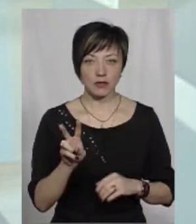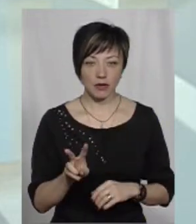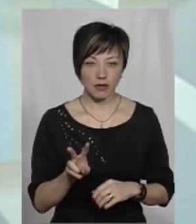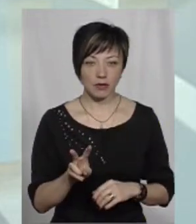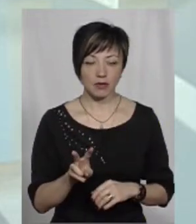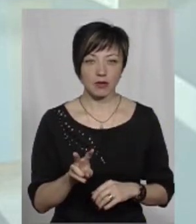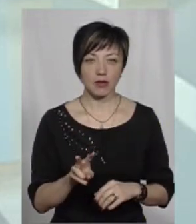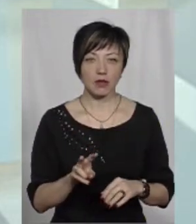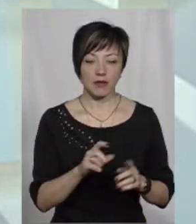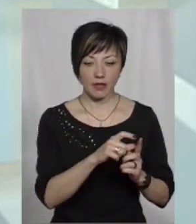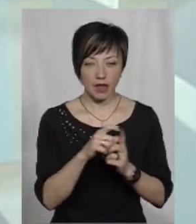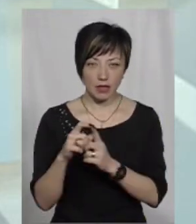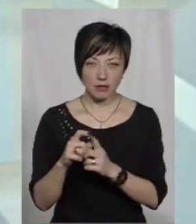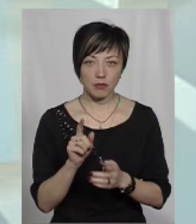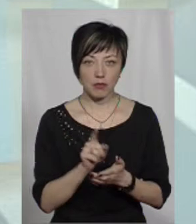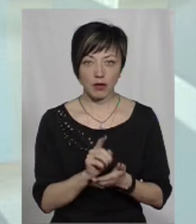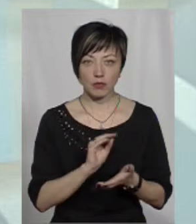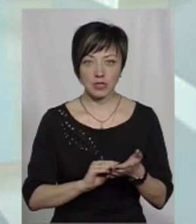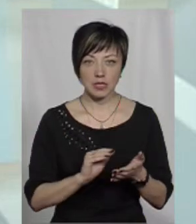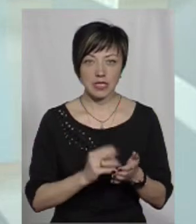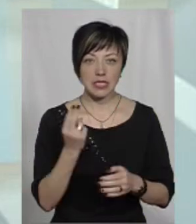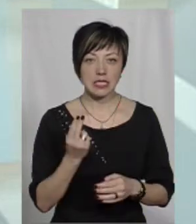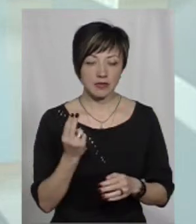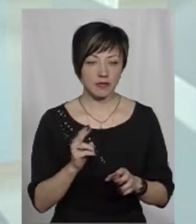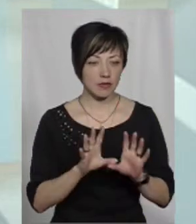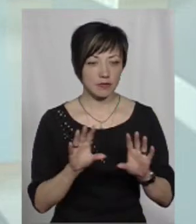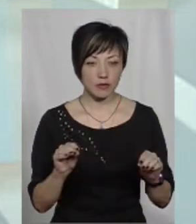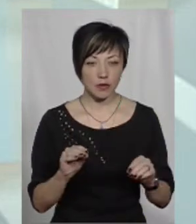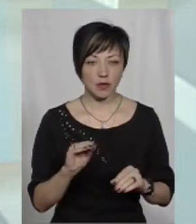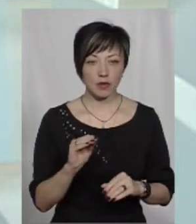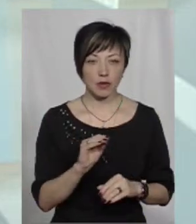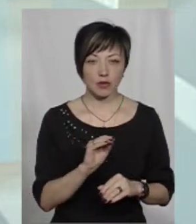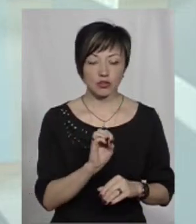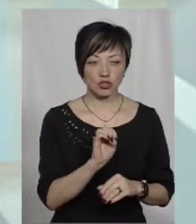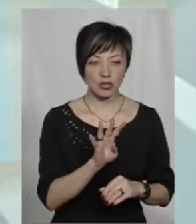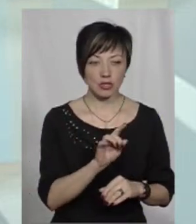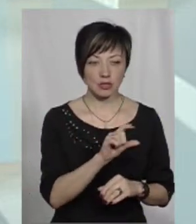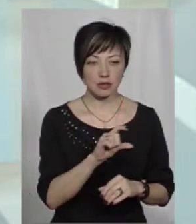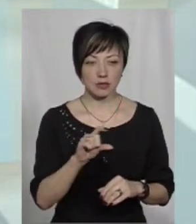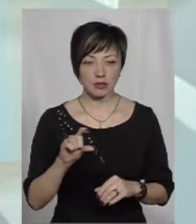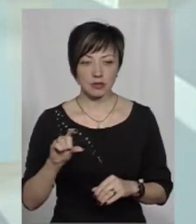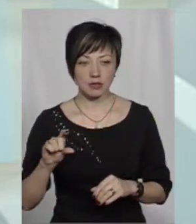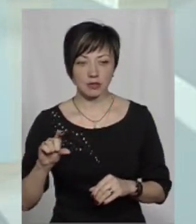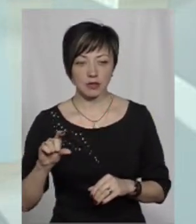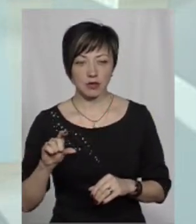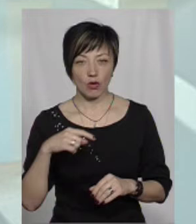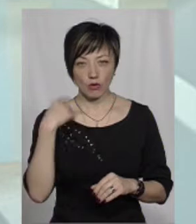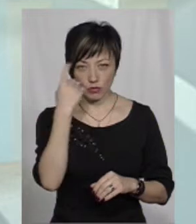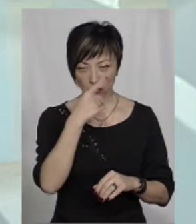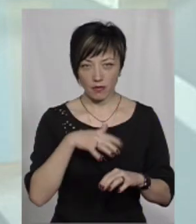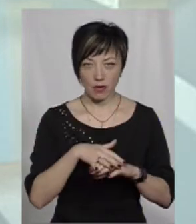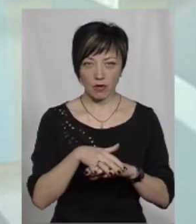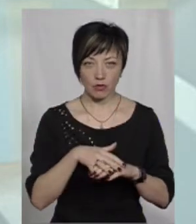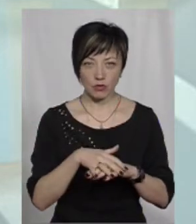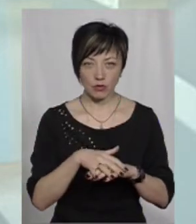067-850-50-62. В тексті повідомлення мають бути лише цифри. Перші 14 цифр – це особовий